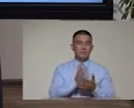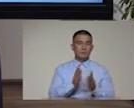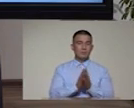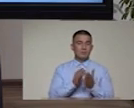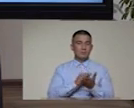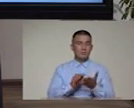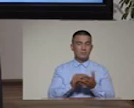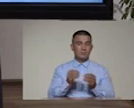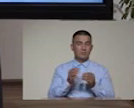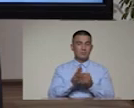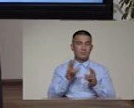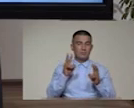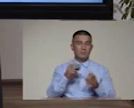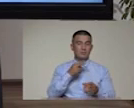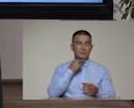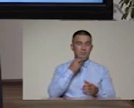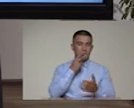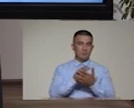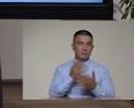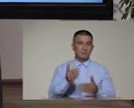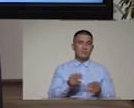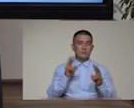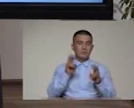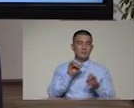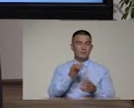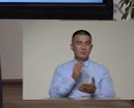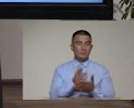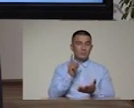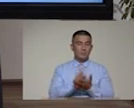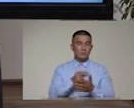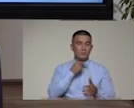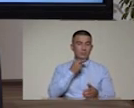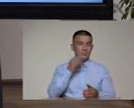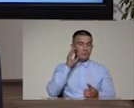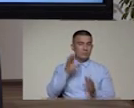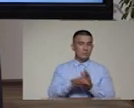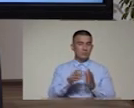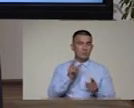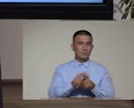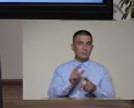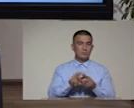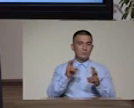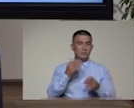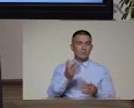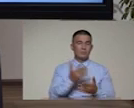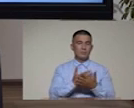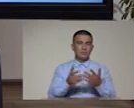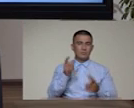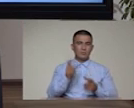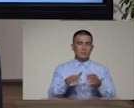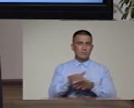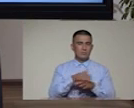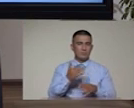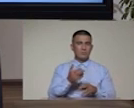15-chi mashqqa e'tiboringizni qarating. Mashqning shartini eshiting. Gaplardagi xaloyiq,